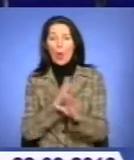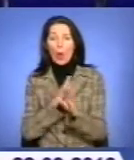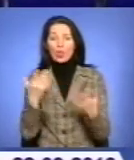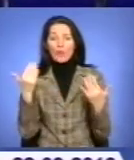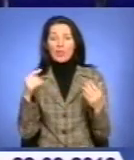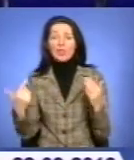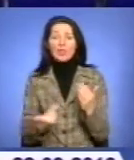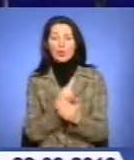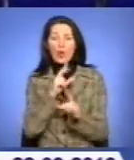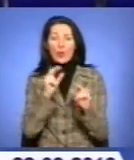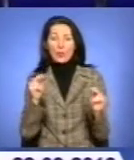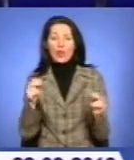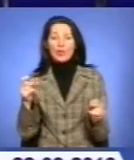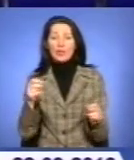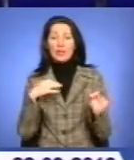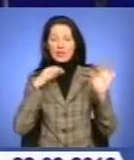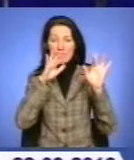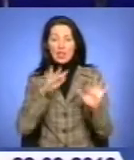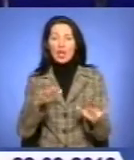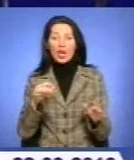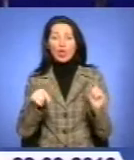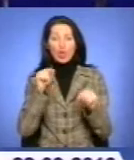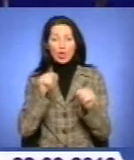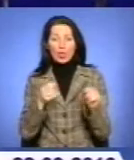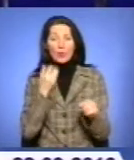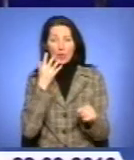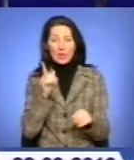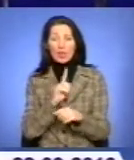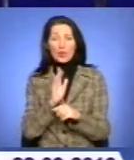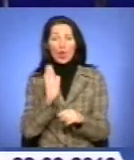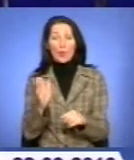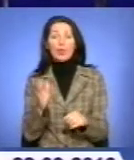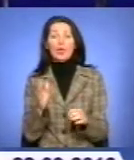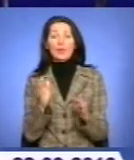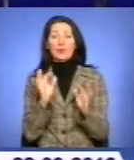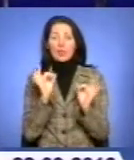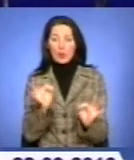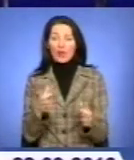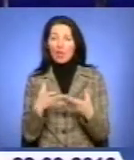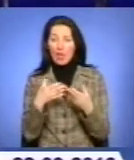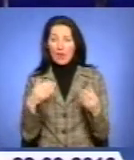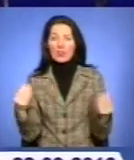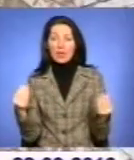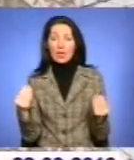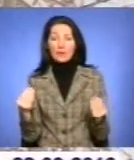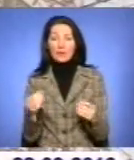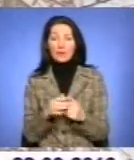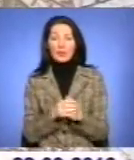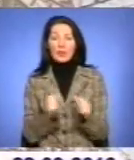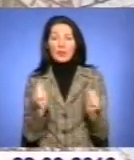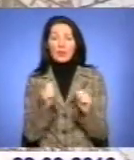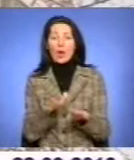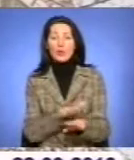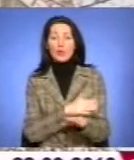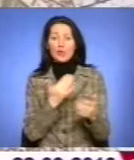з дощем. Коли на Тернопільщину завітає не лише календарна, а справжня весна? Відповідь у наступному сюжеті. Зима триває